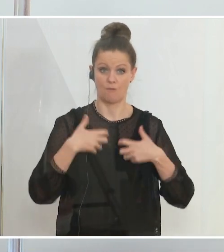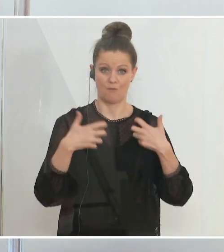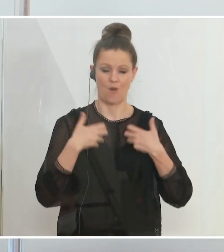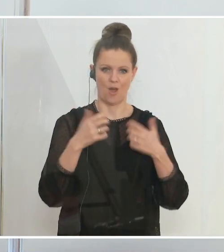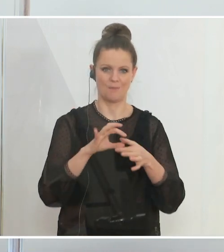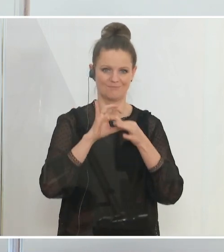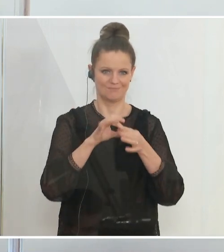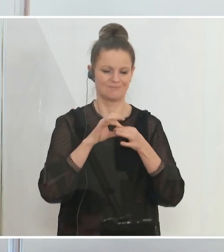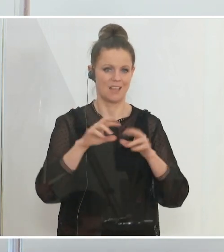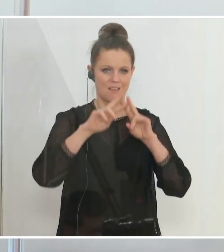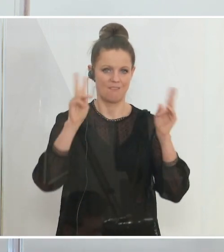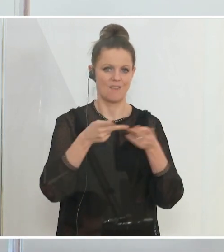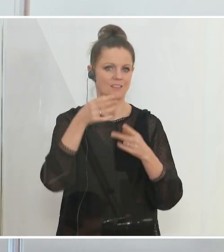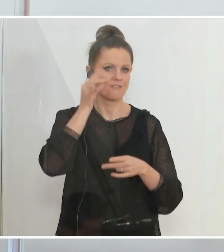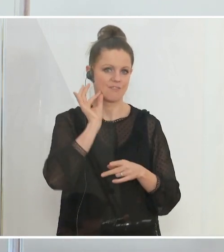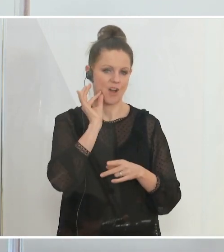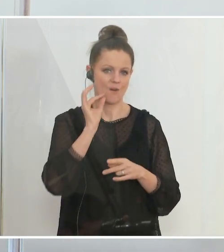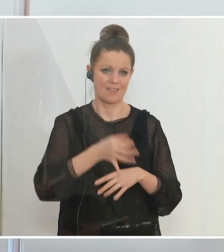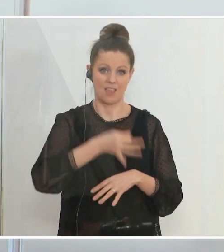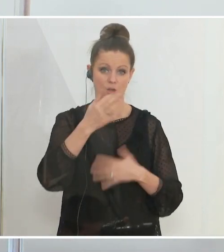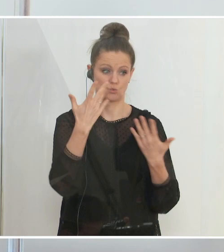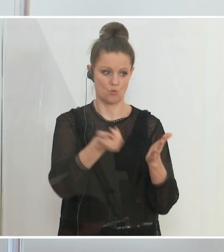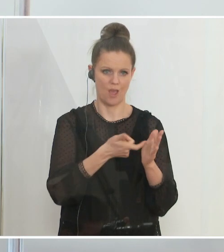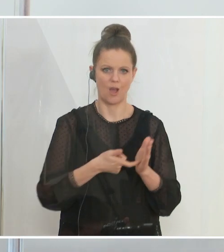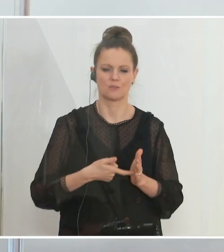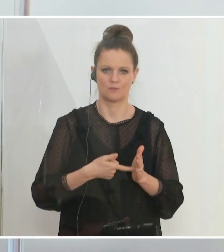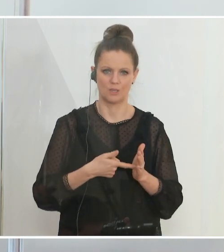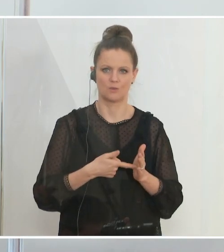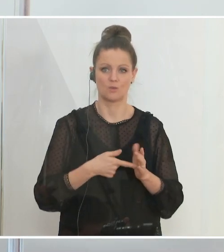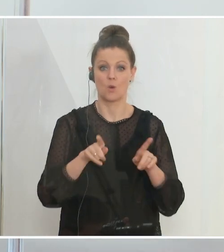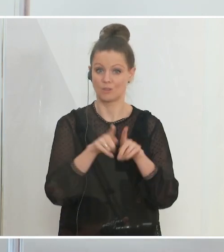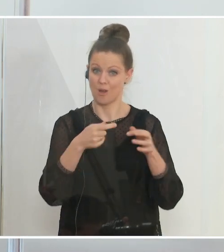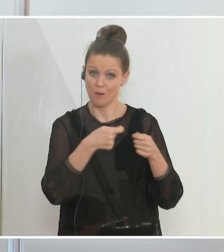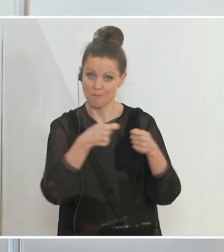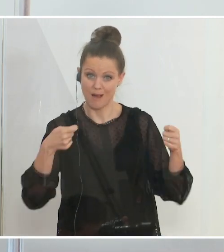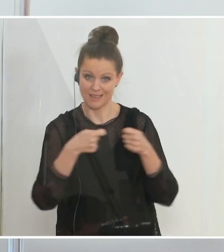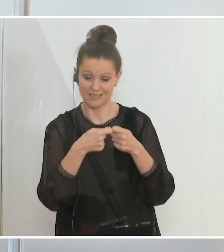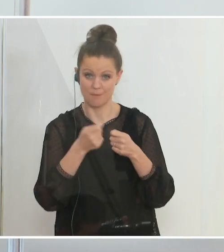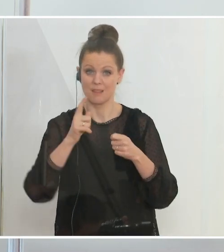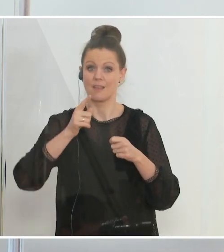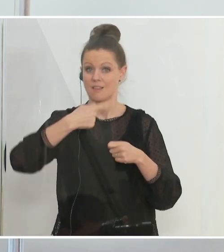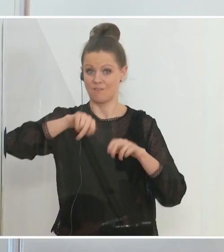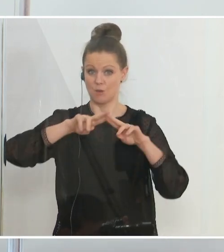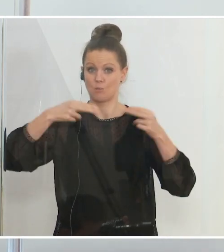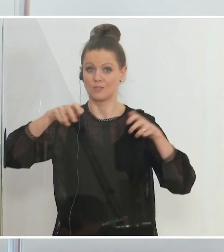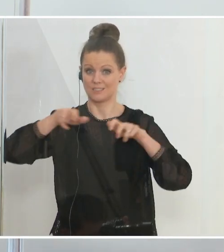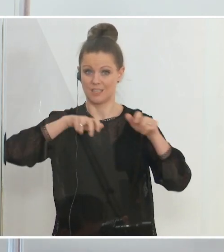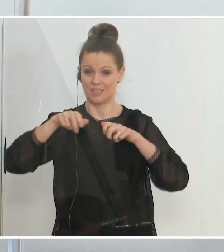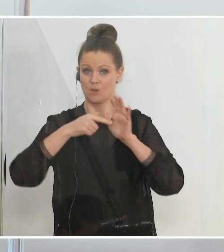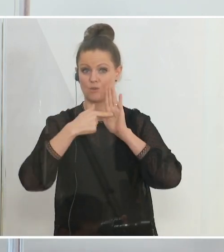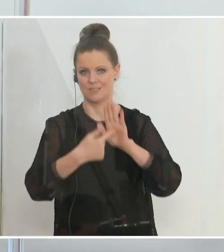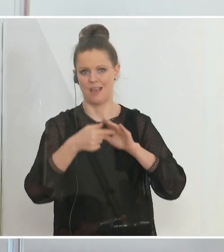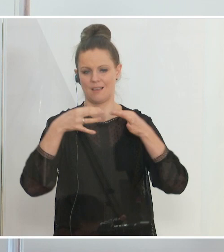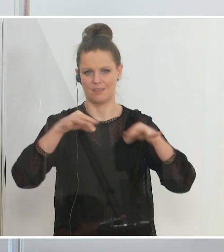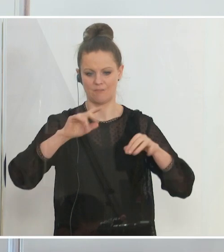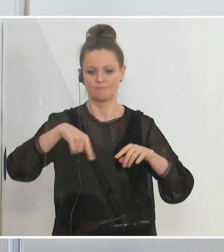des Weltfrauentags auf all diese Herausforderungen und natürlich die Maßnahmen, die wir als Bundesregierung setzen, hinzuweisen. Kommenden